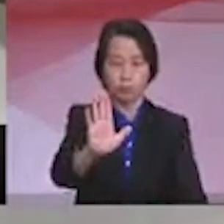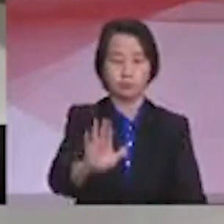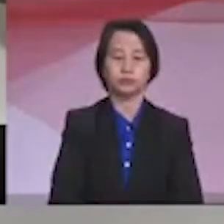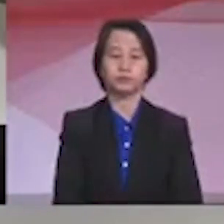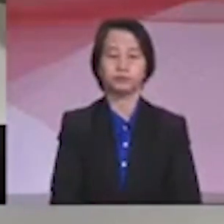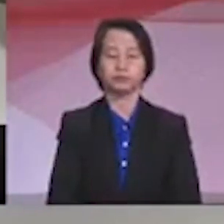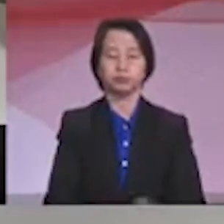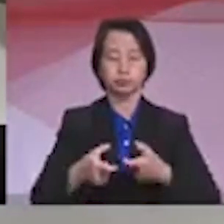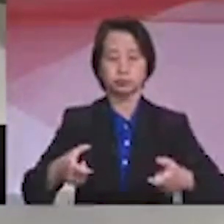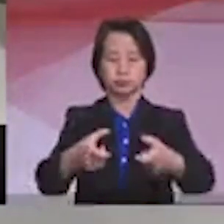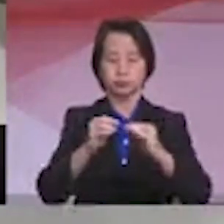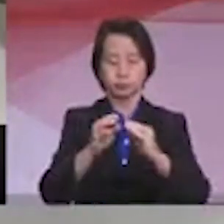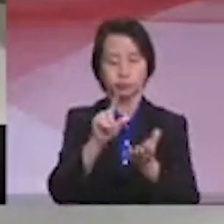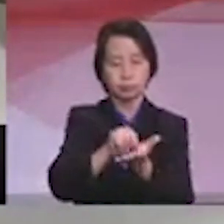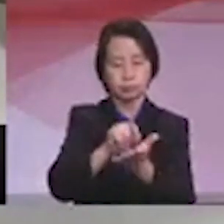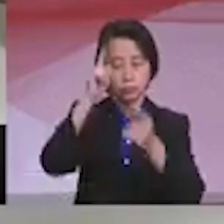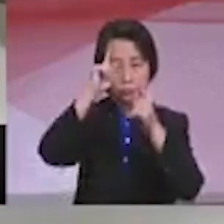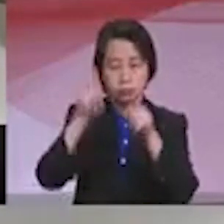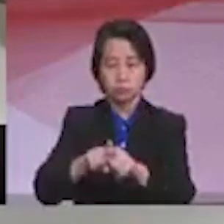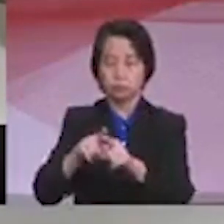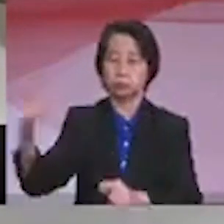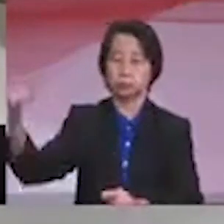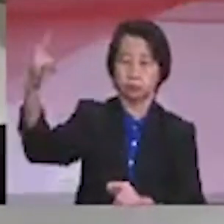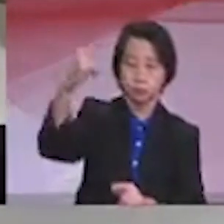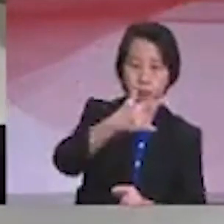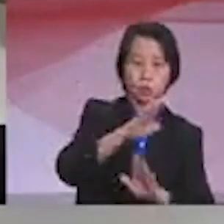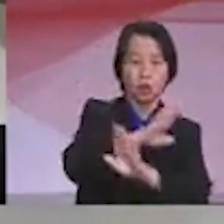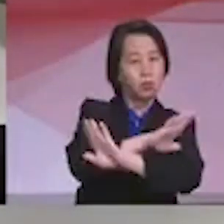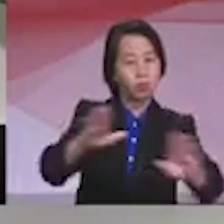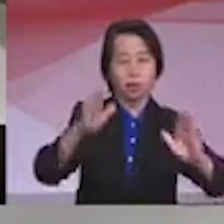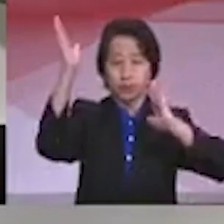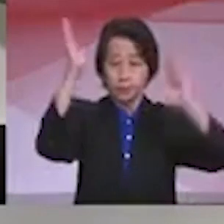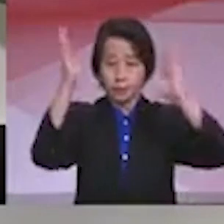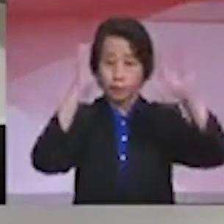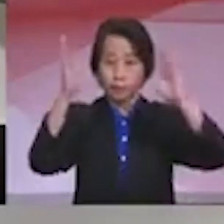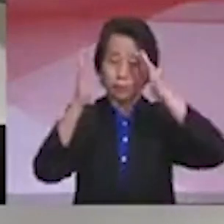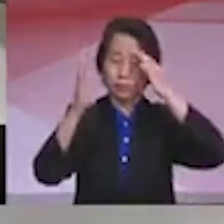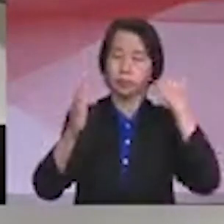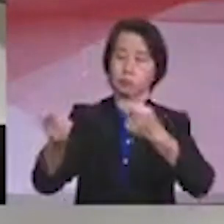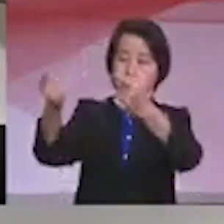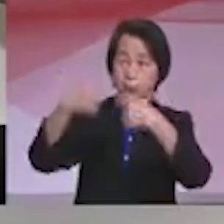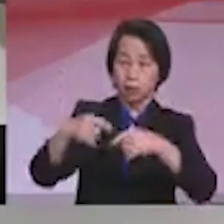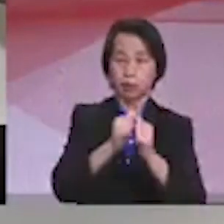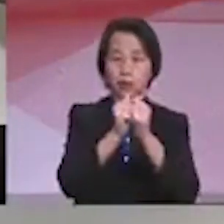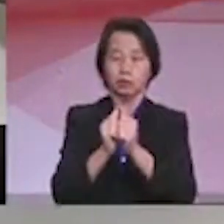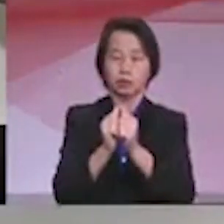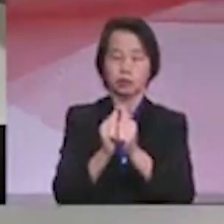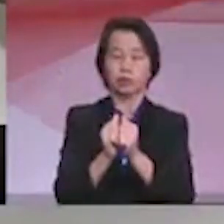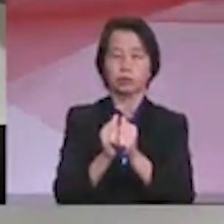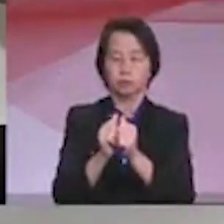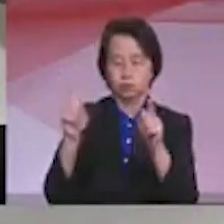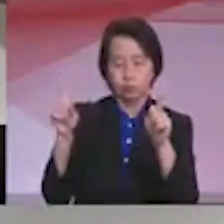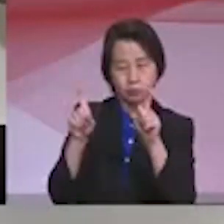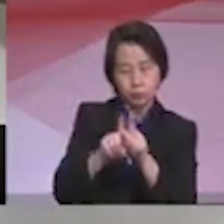Sidang khas juga bersetuju untuk membenarkan kemasukan pelajar bukan warga negara yang datang bersama pengiring